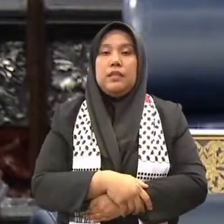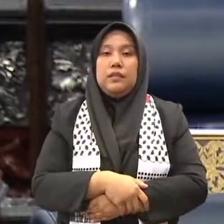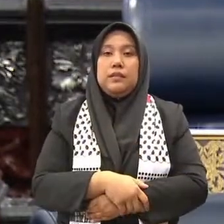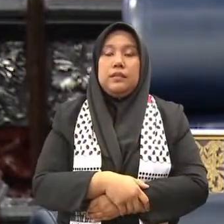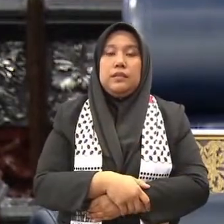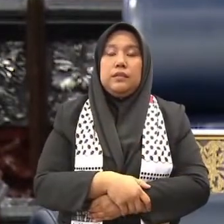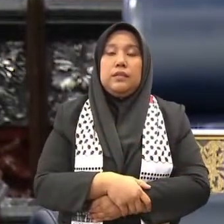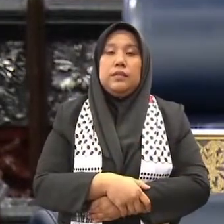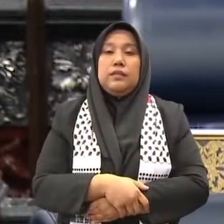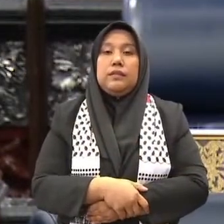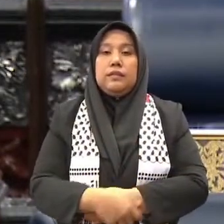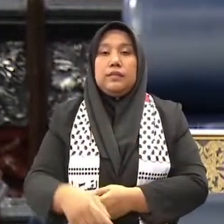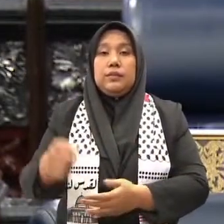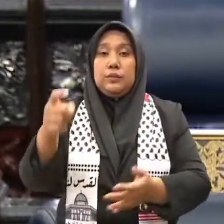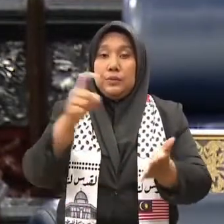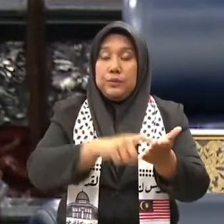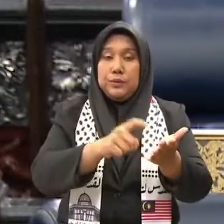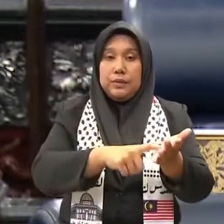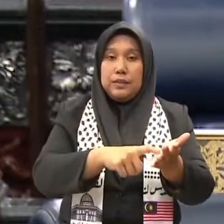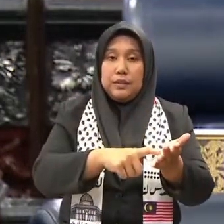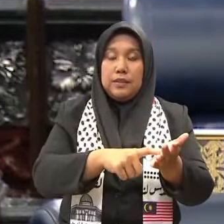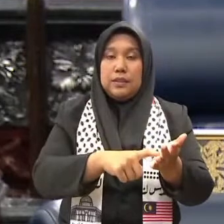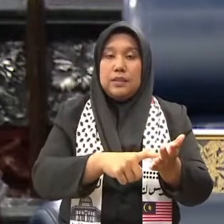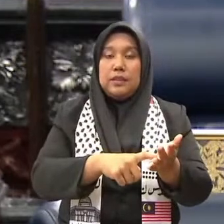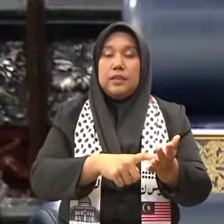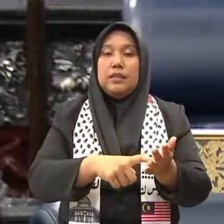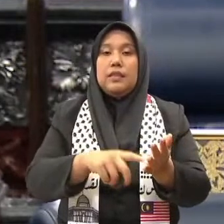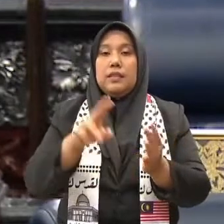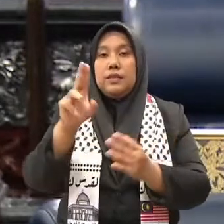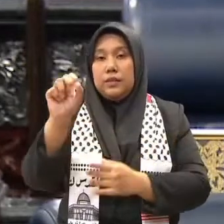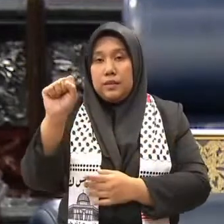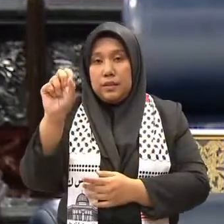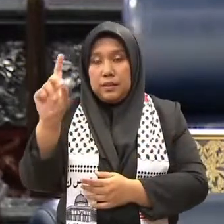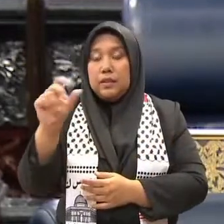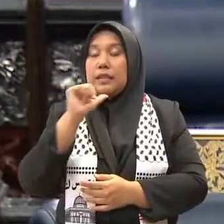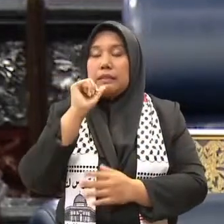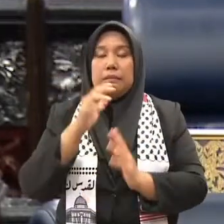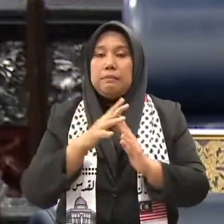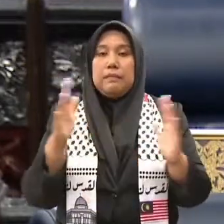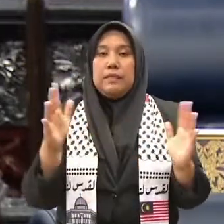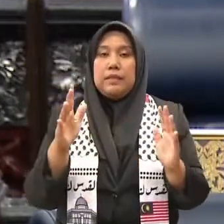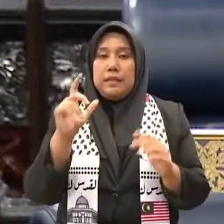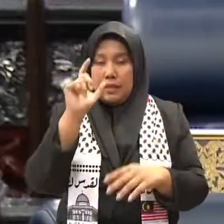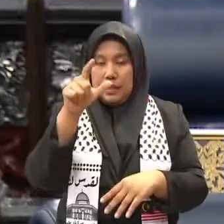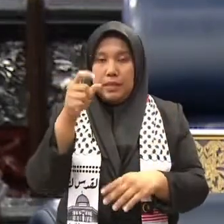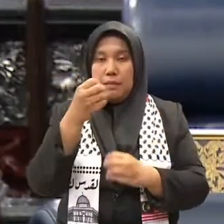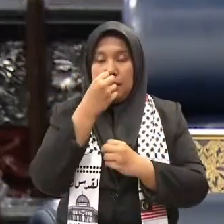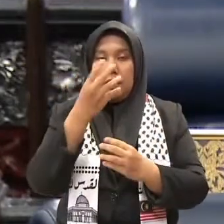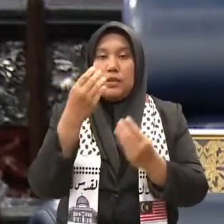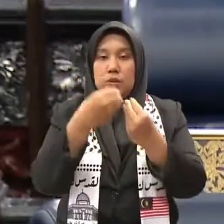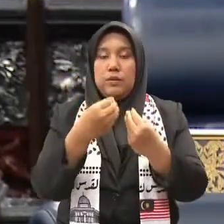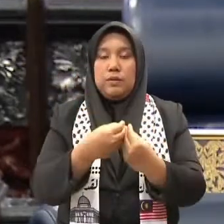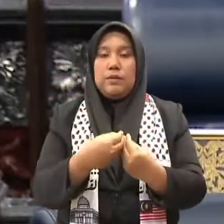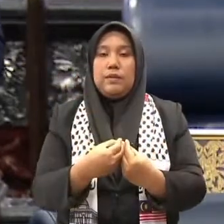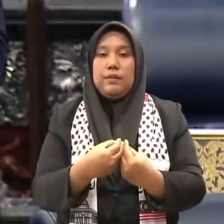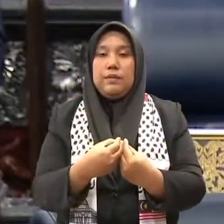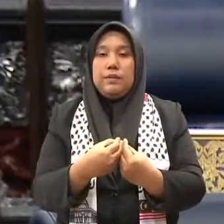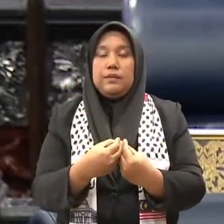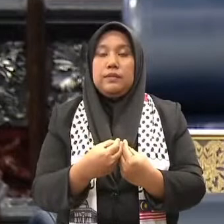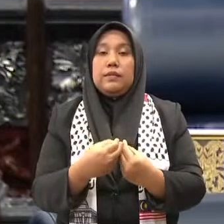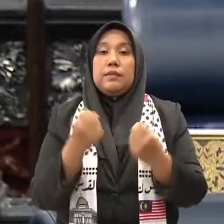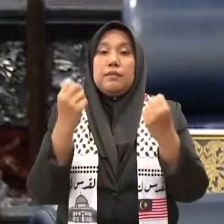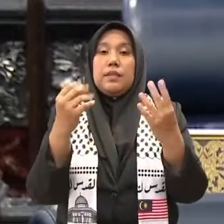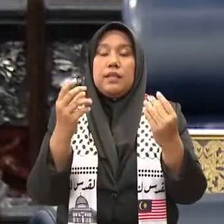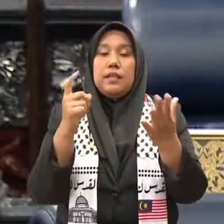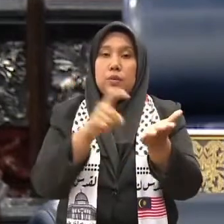dolar Amerika tidak besar tidak besar angkan Mungkin saya akan bagi nanti tapi tidak besar jadi adalah masih terkawal lagi sebab kebanyakan hutang